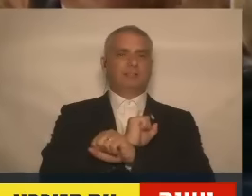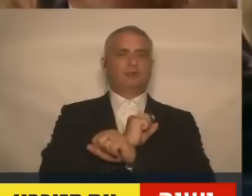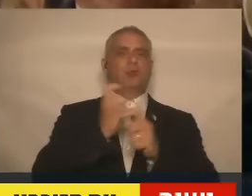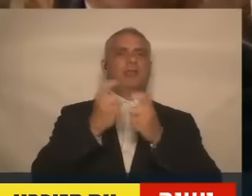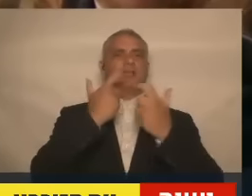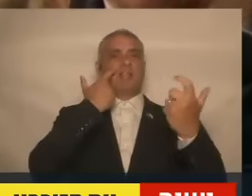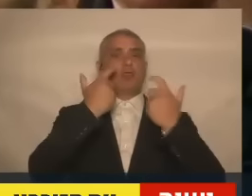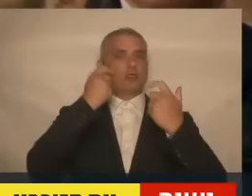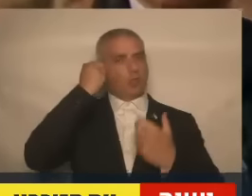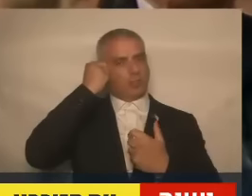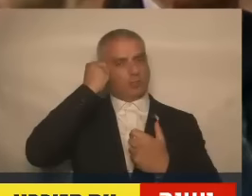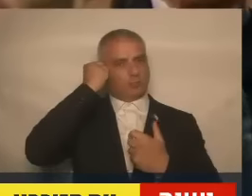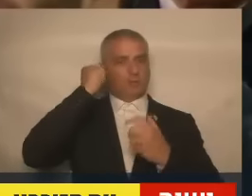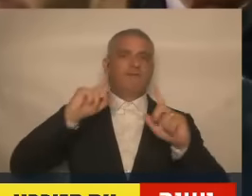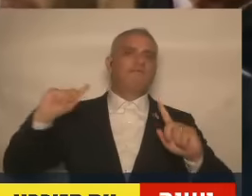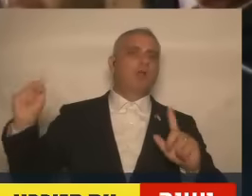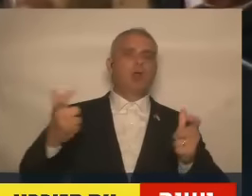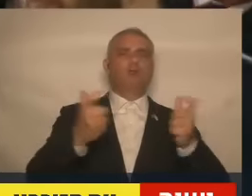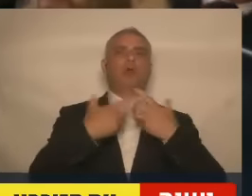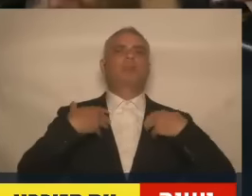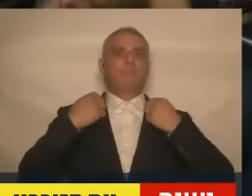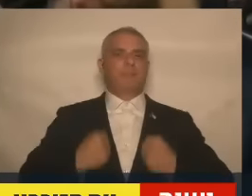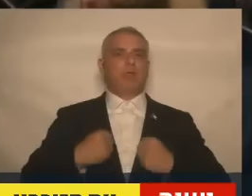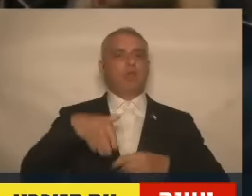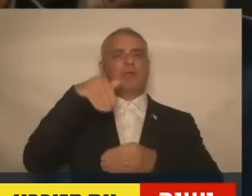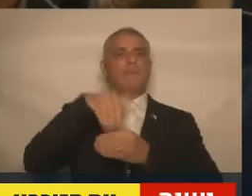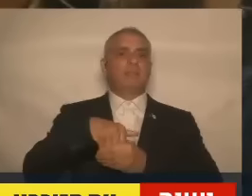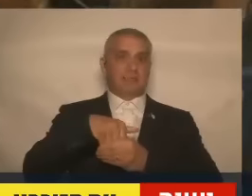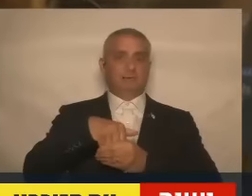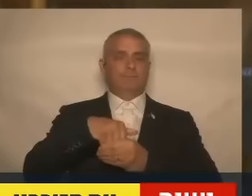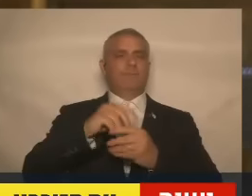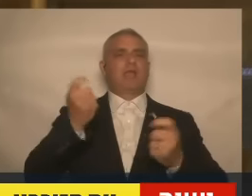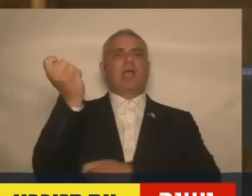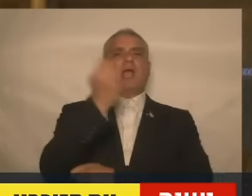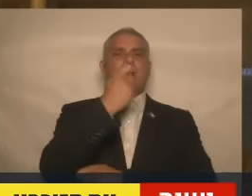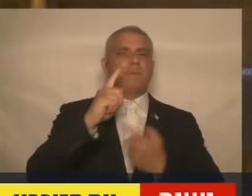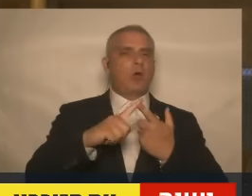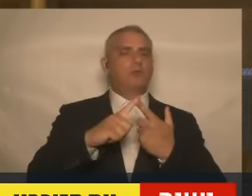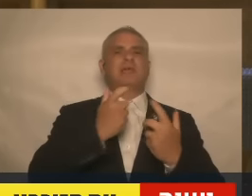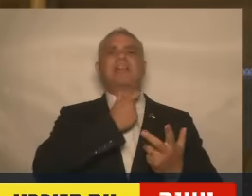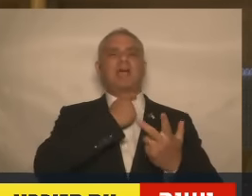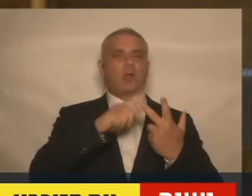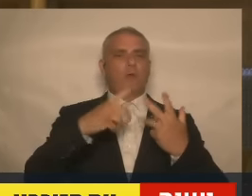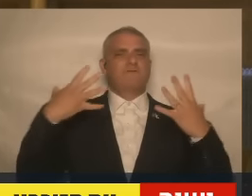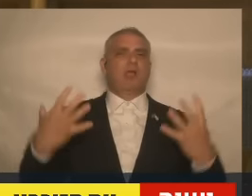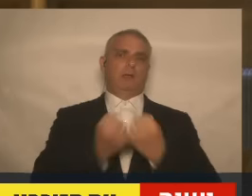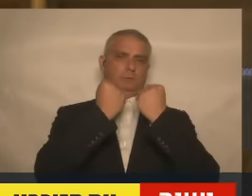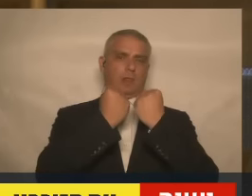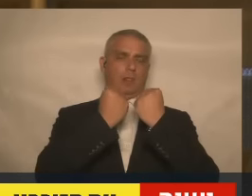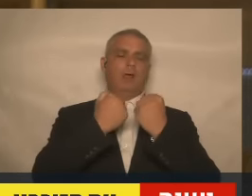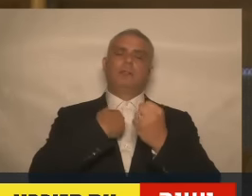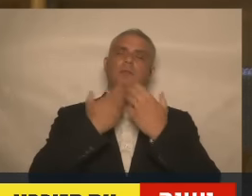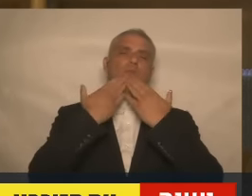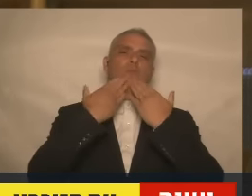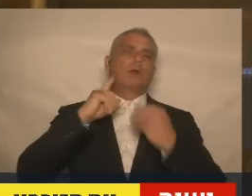כיתות הכוננות וכלל זרועות הביטחון וביטחון הפנים, הכבאות, החירום וההצלה. אני